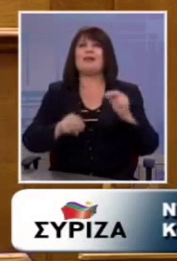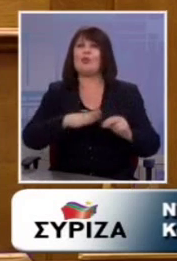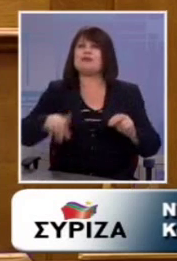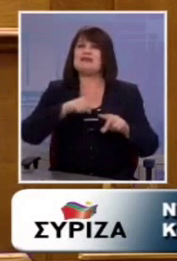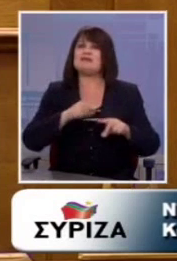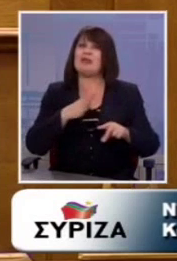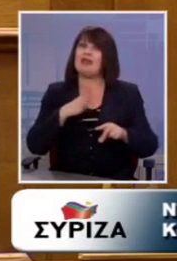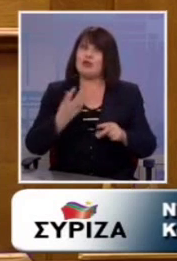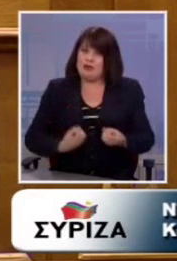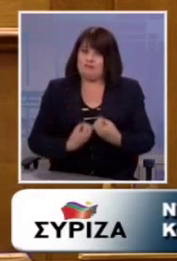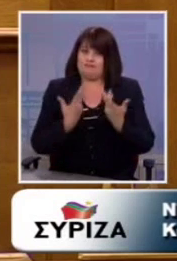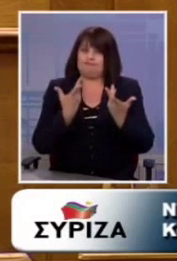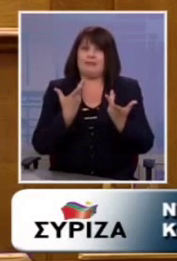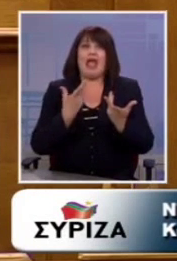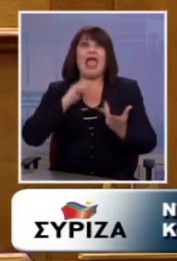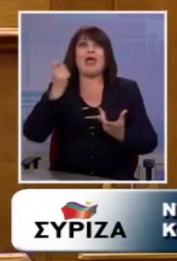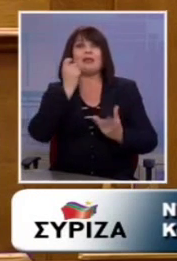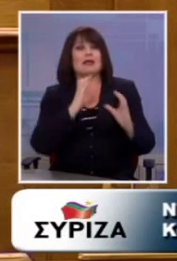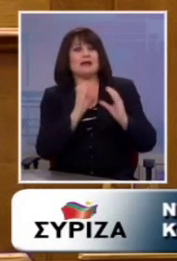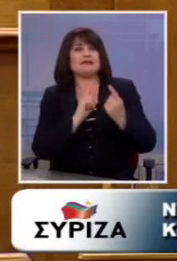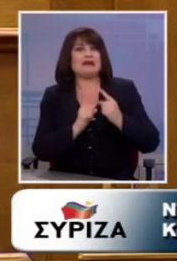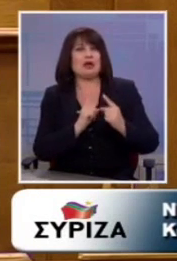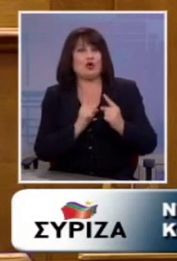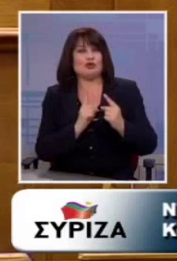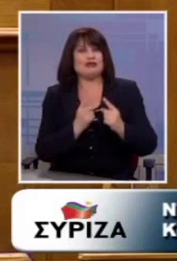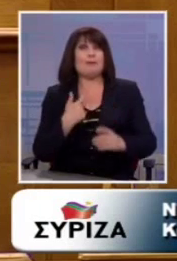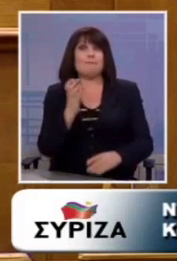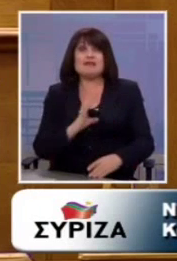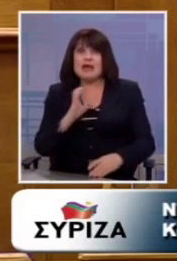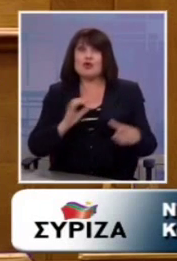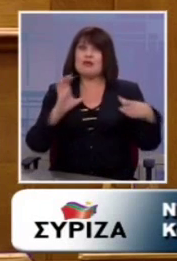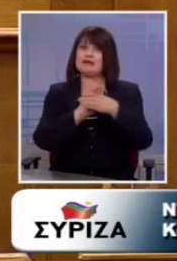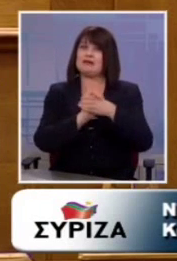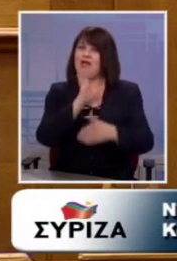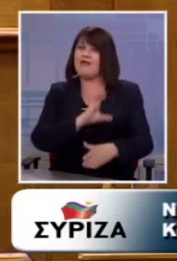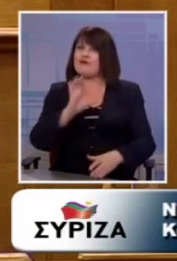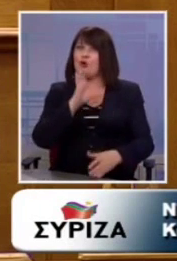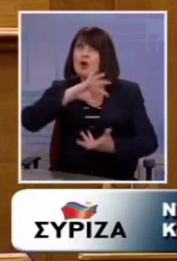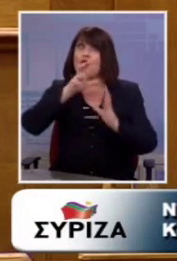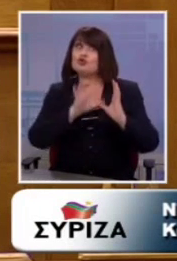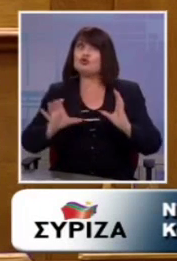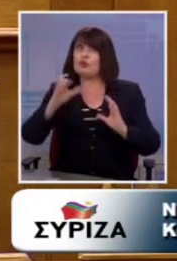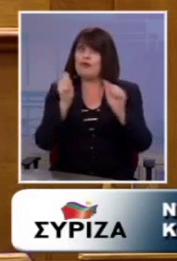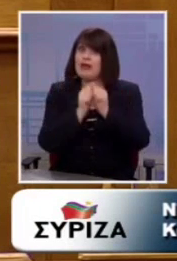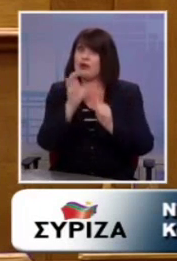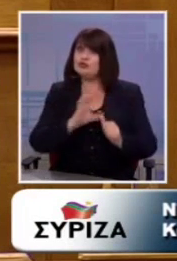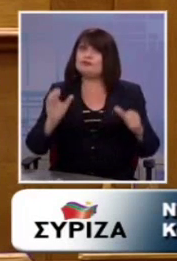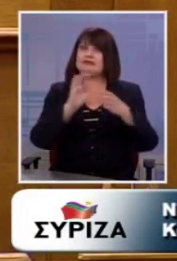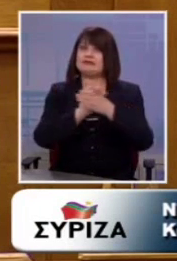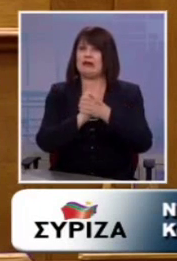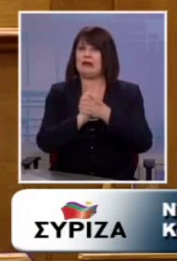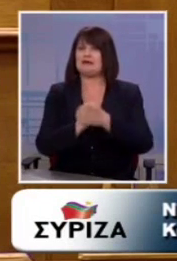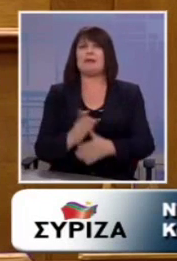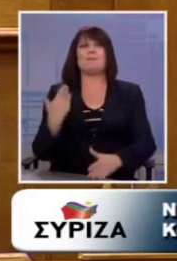της εθνικής συνεννόησης. Αναζητούμε συμμαχίες και στην Ευρώπη και στον υπόλοιπο κόσμο, αυτές που ένας προηγούμενος